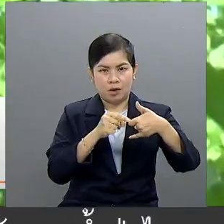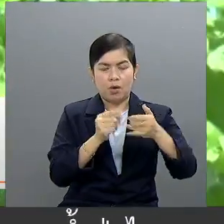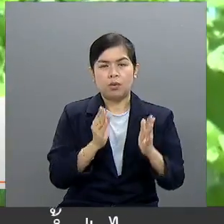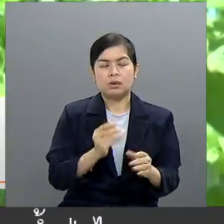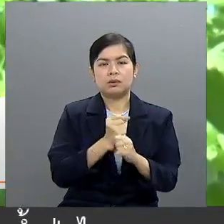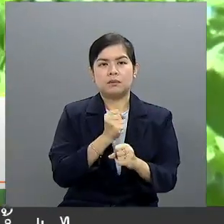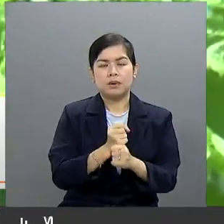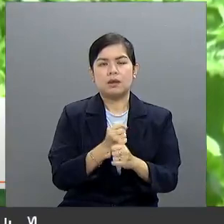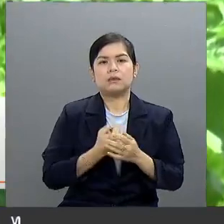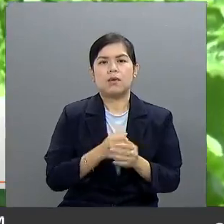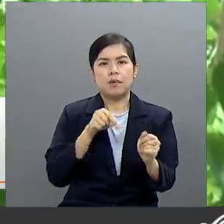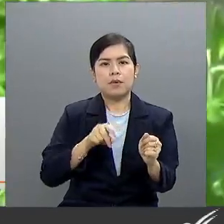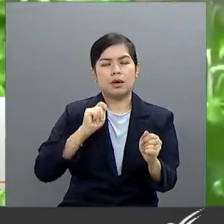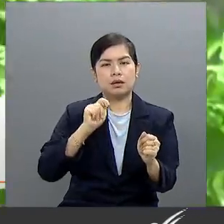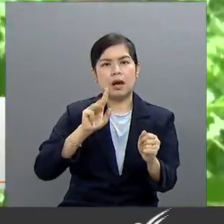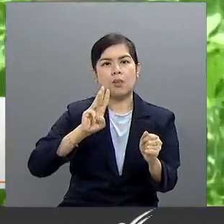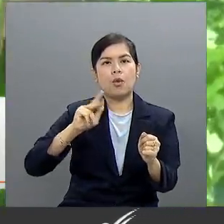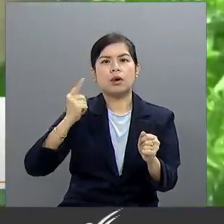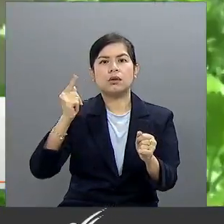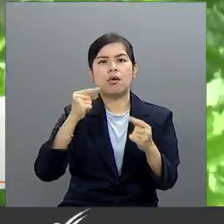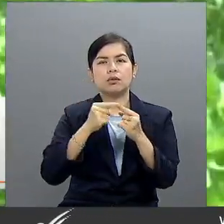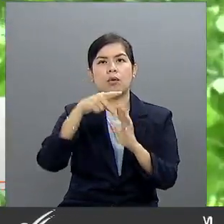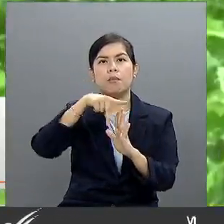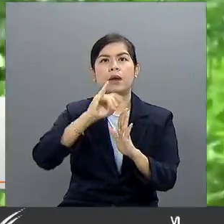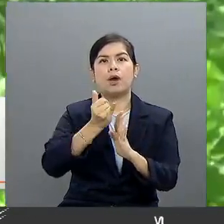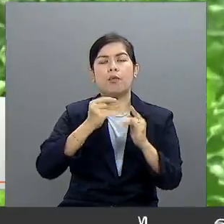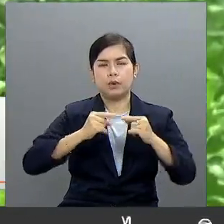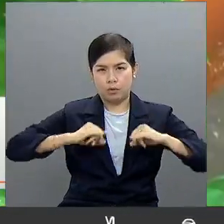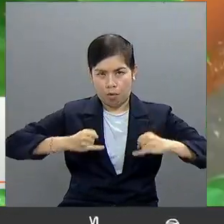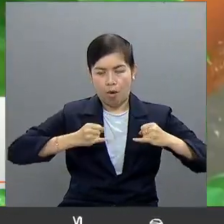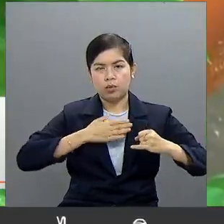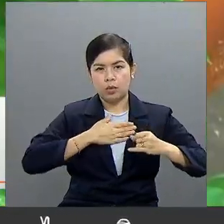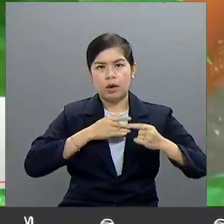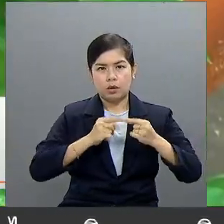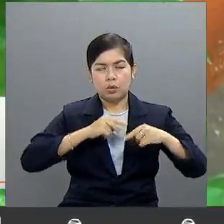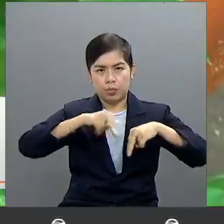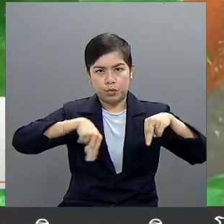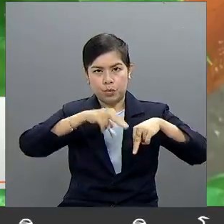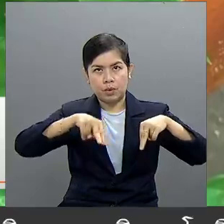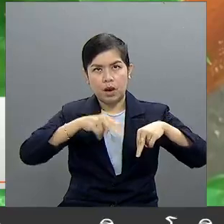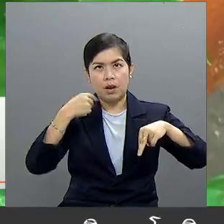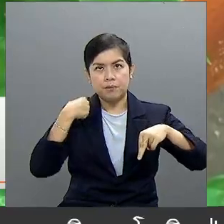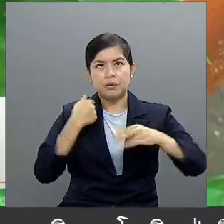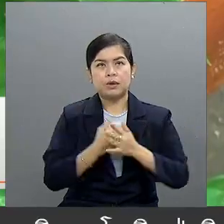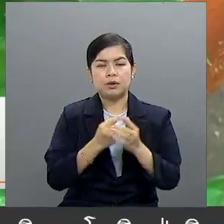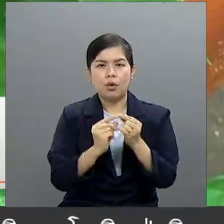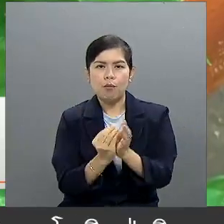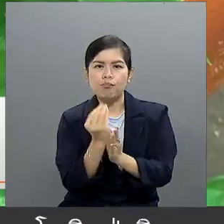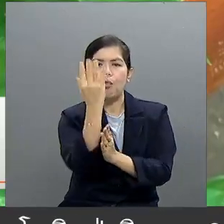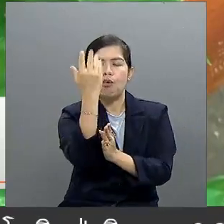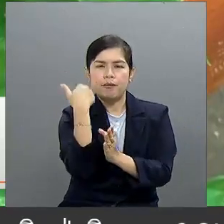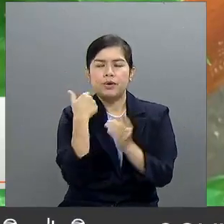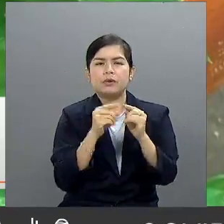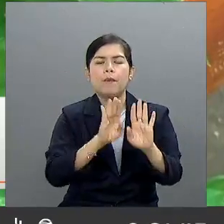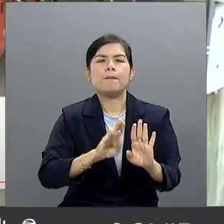ทองอำเภอเมืองจังหวัดพะเยาเป็นเจ้าของแปลงเป็นคนที่คอยดูแลจัดการรูปแบบการปลูกพืชลอยฟ้าแบบไฮโดรโปนิก